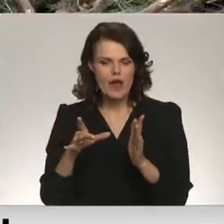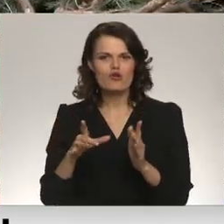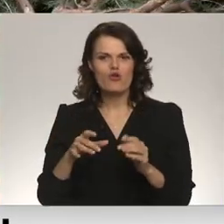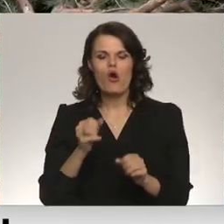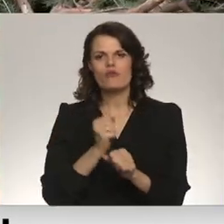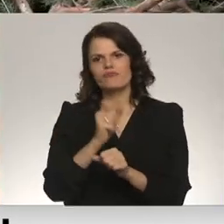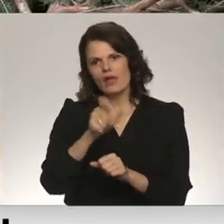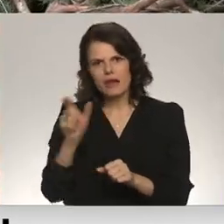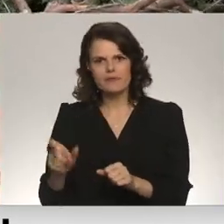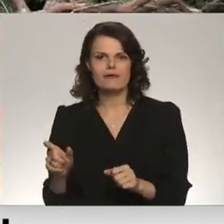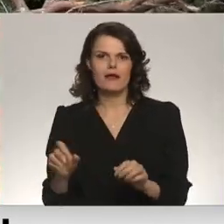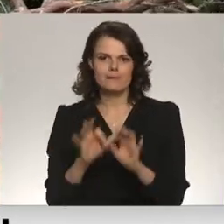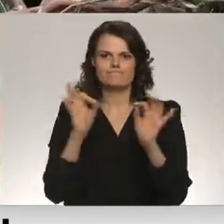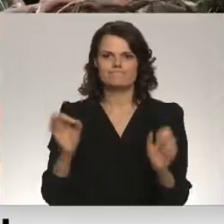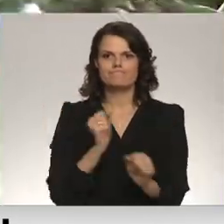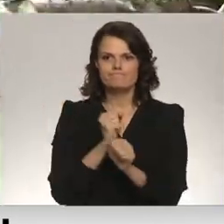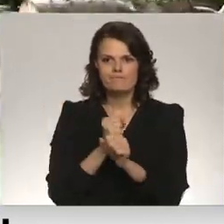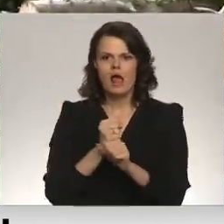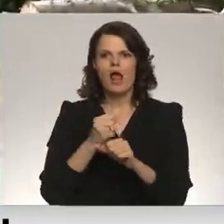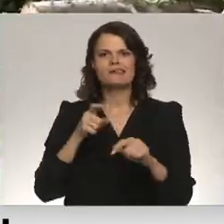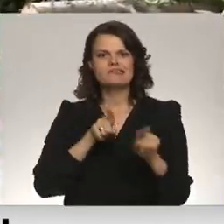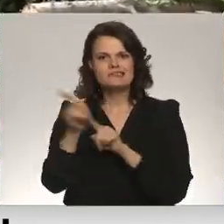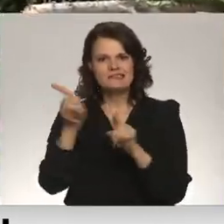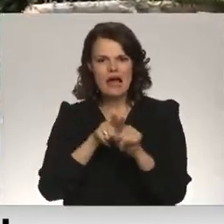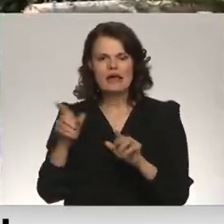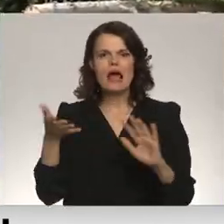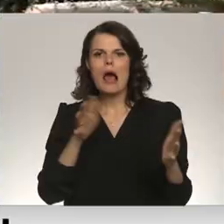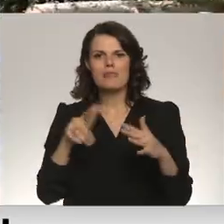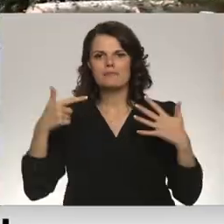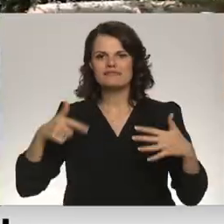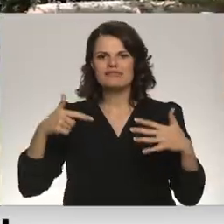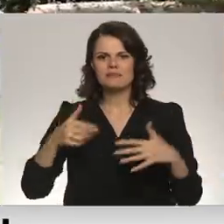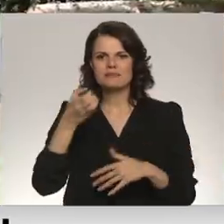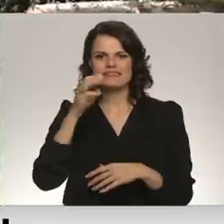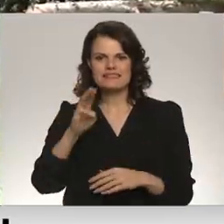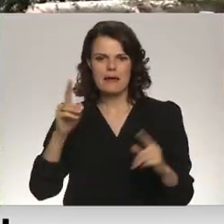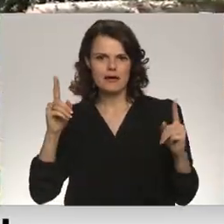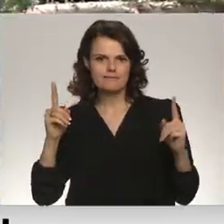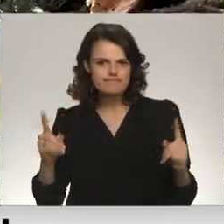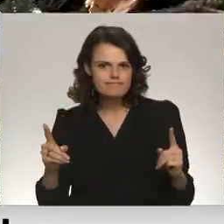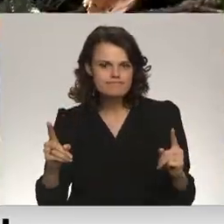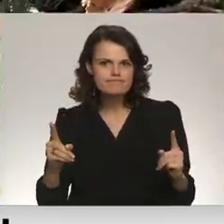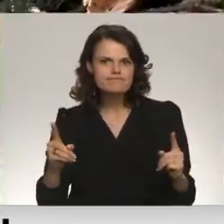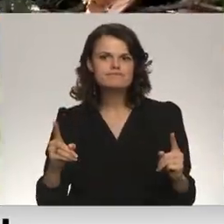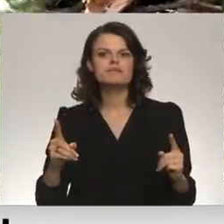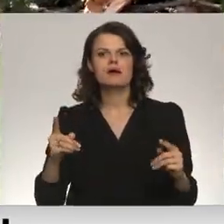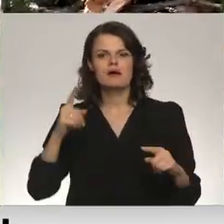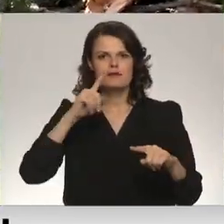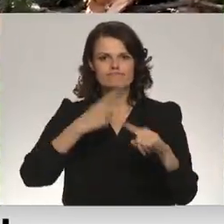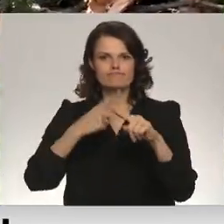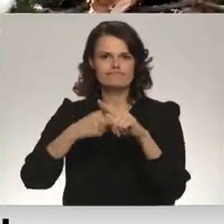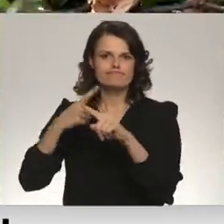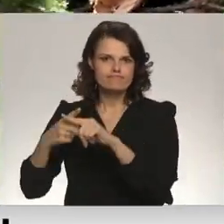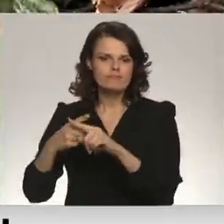darba. Mēs liekam zarus krustus čērsu apmēram 70 cm garumā, un tā mēs veidojam to